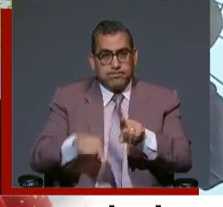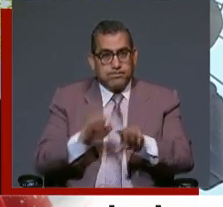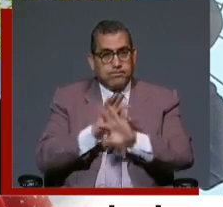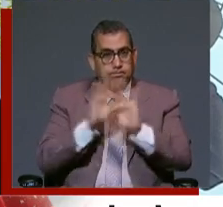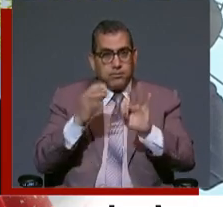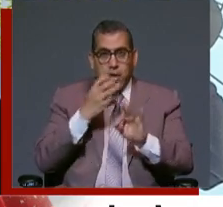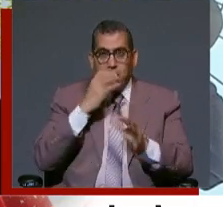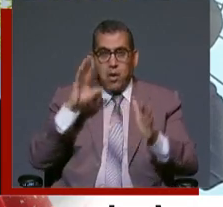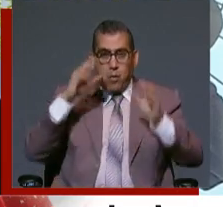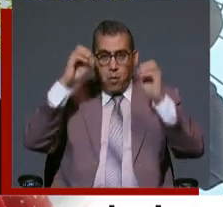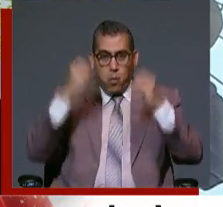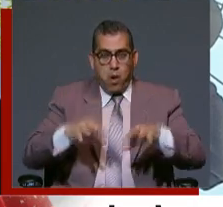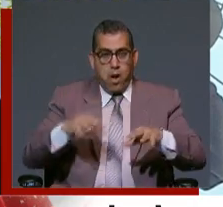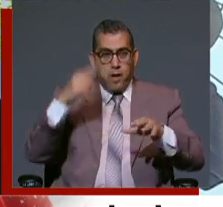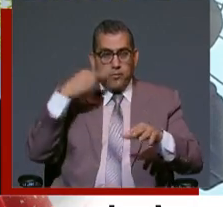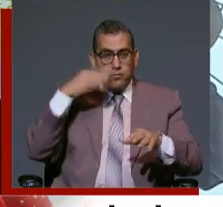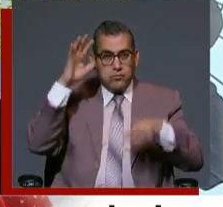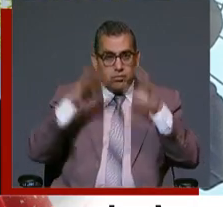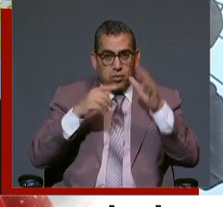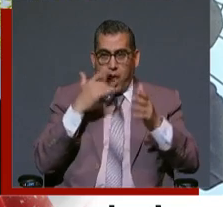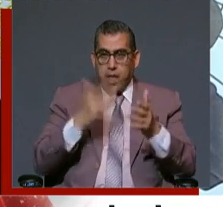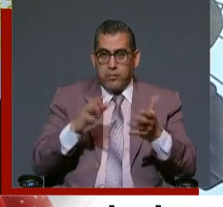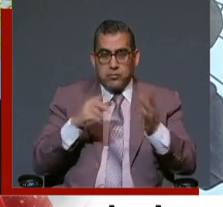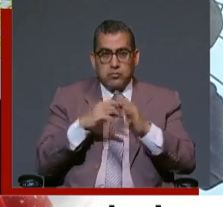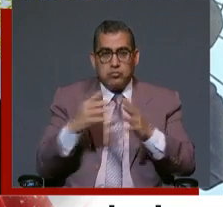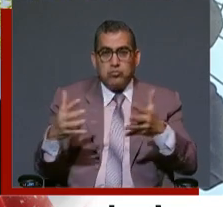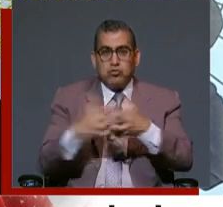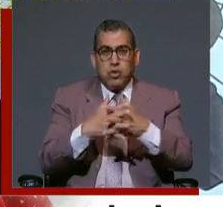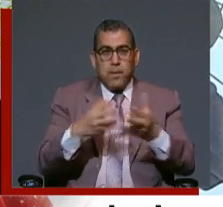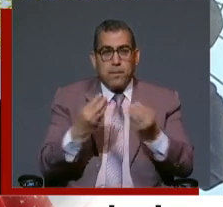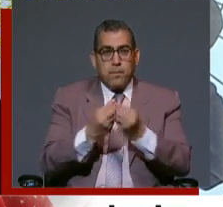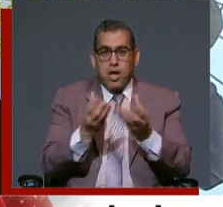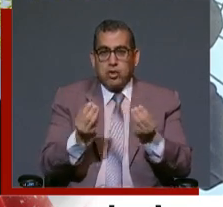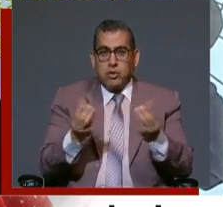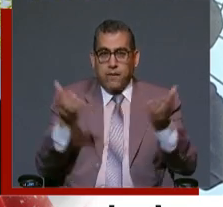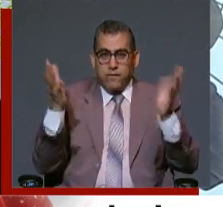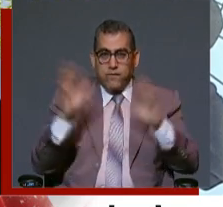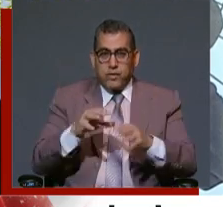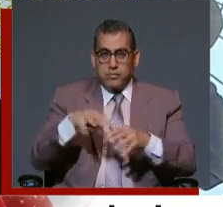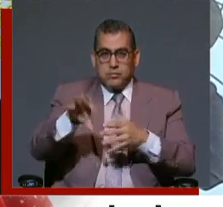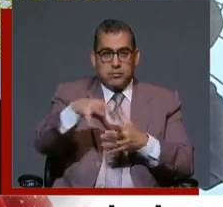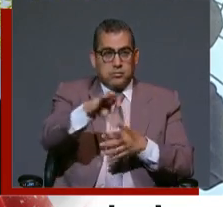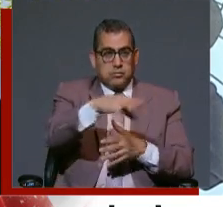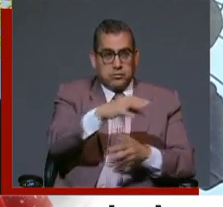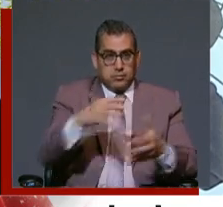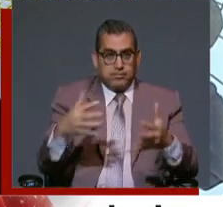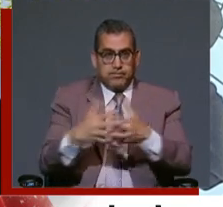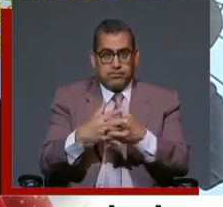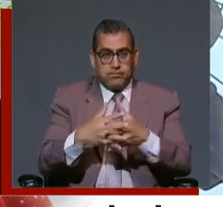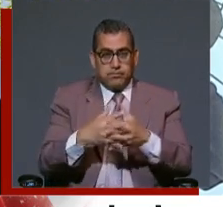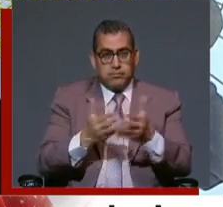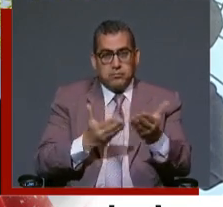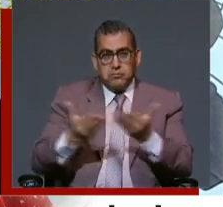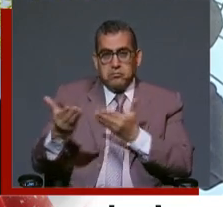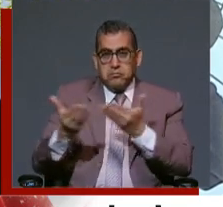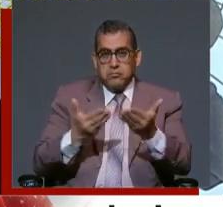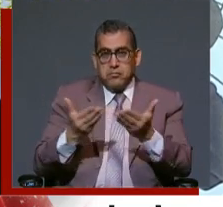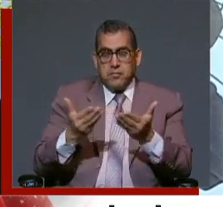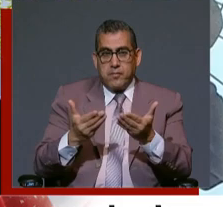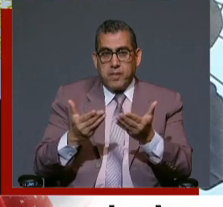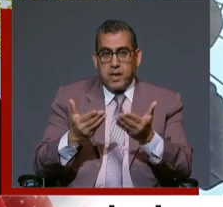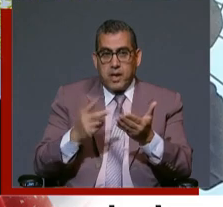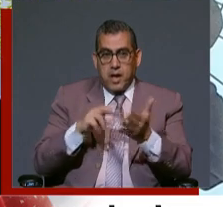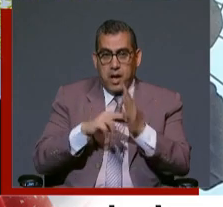تم تنفيذها بشراكة مع العديد من الجهات في إدارة المتخصصة